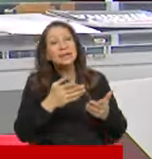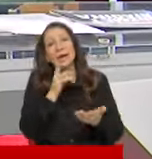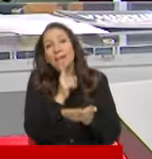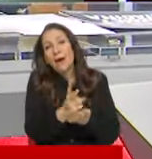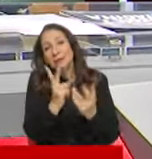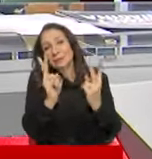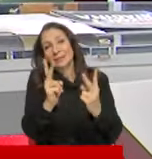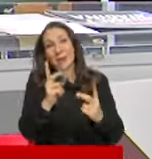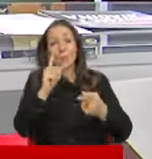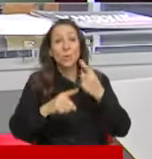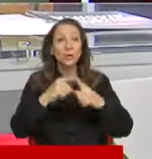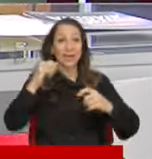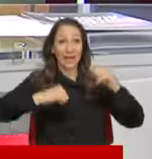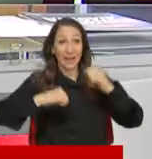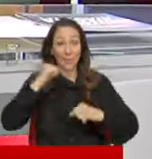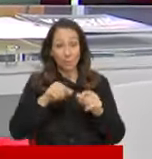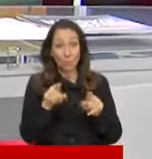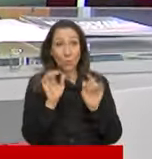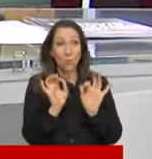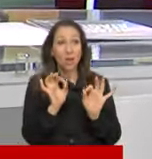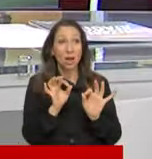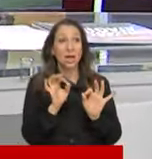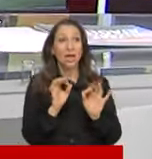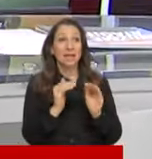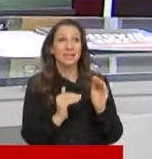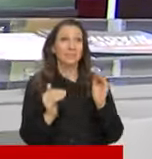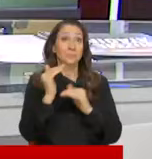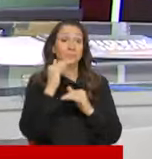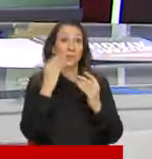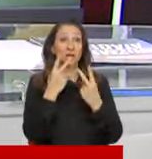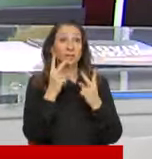t m si siyasi rekabetin böyle ö